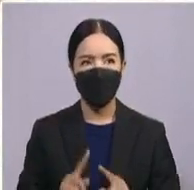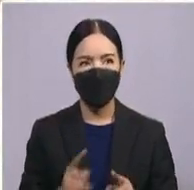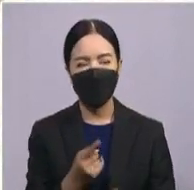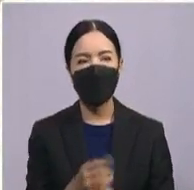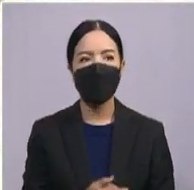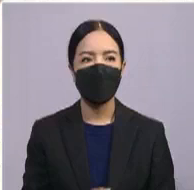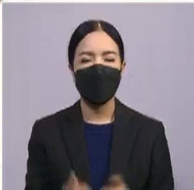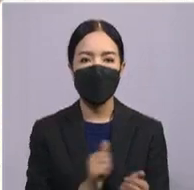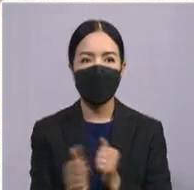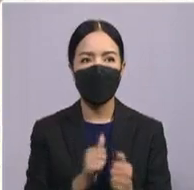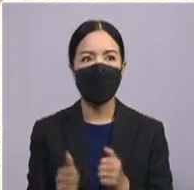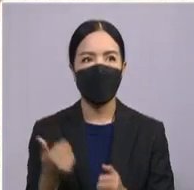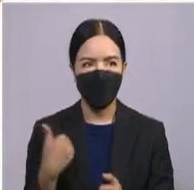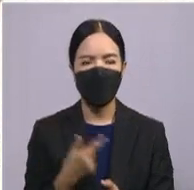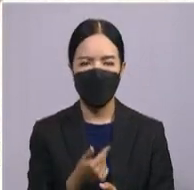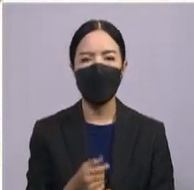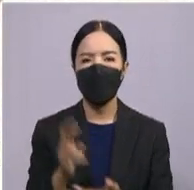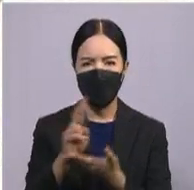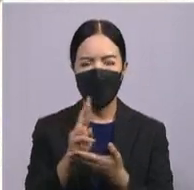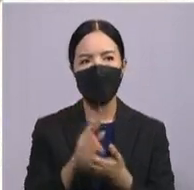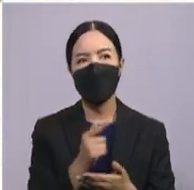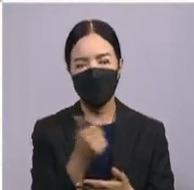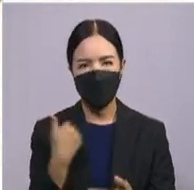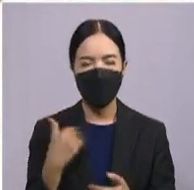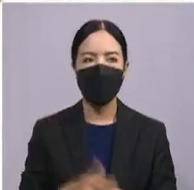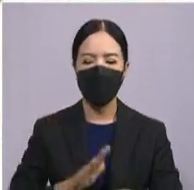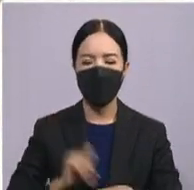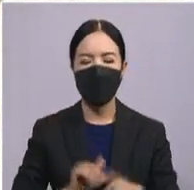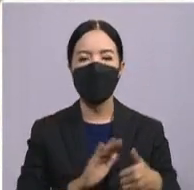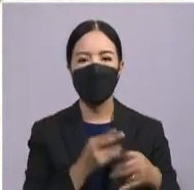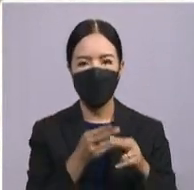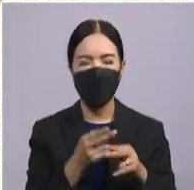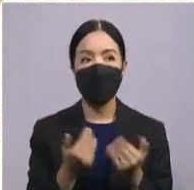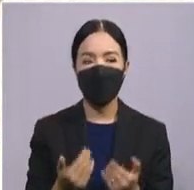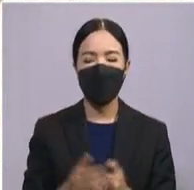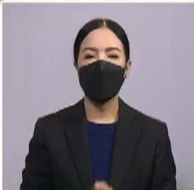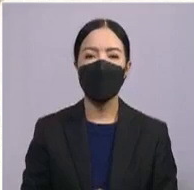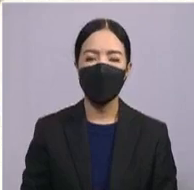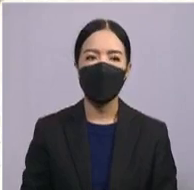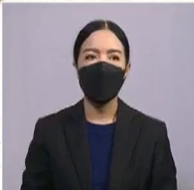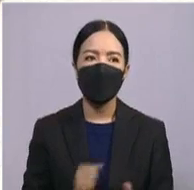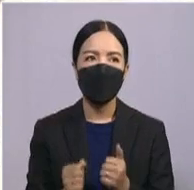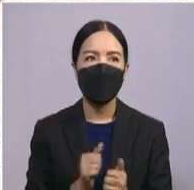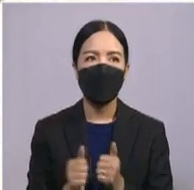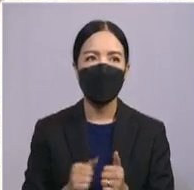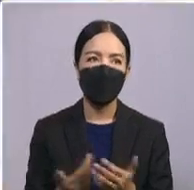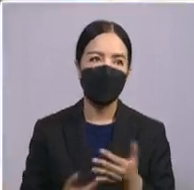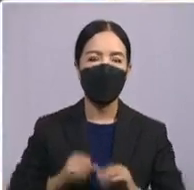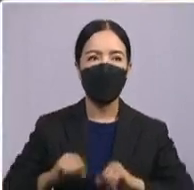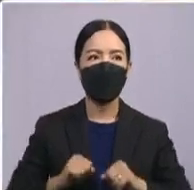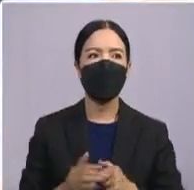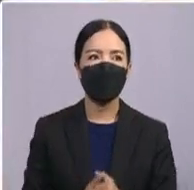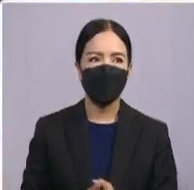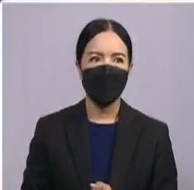ระดับการแข่งขันเขาก็ค่อนข้างที่จะใช้ได้จากความสามารถของตัวเพราะช่วงเยาวชนนี้ก็มีผลงานในระดับก็